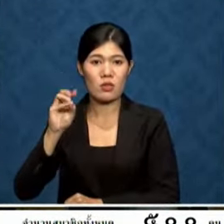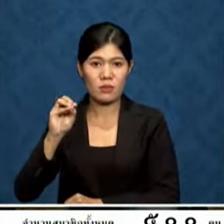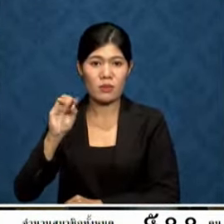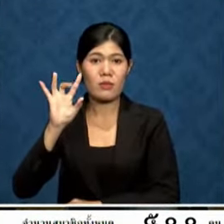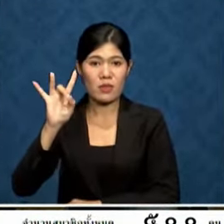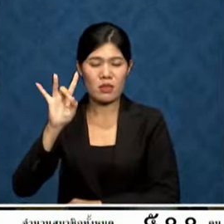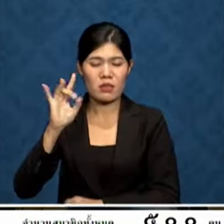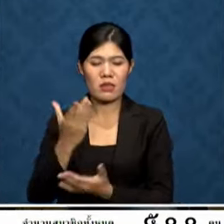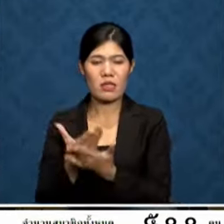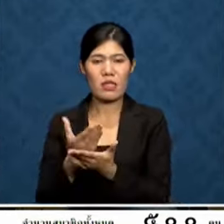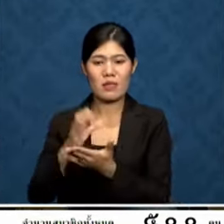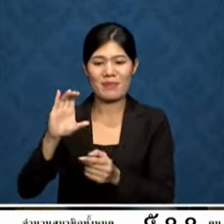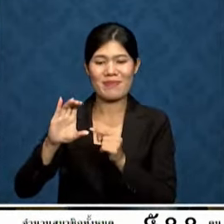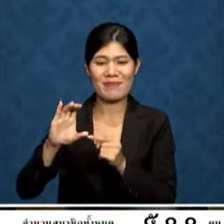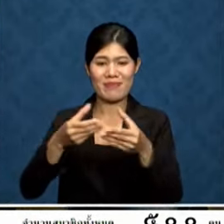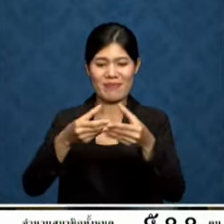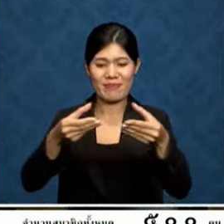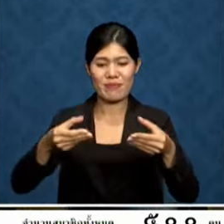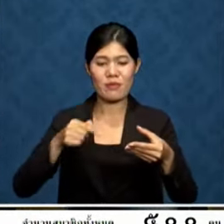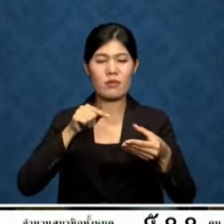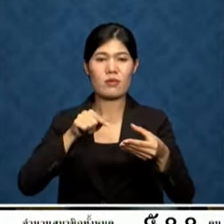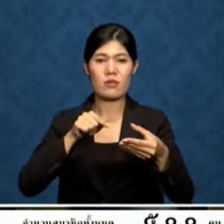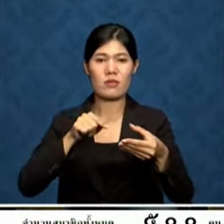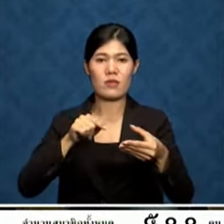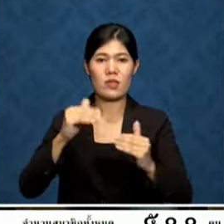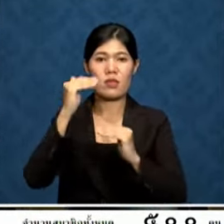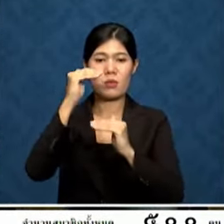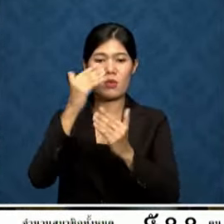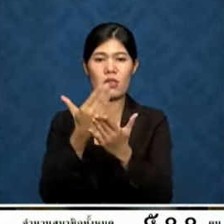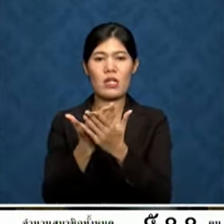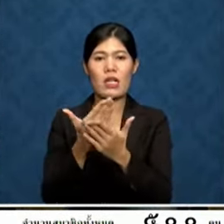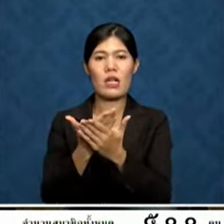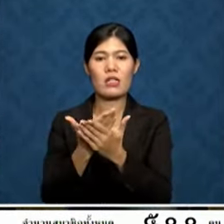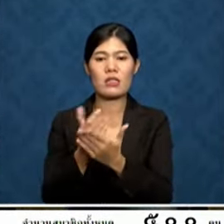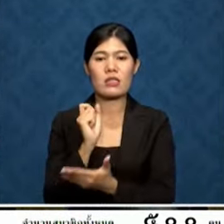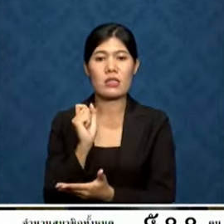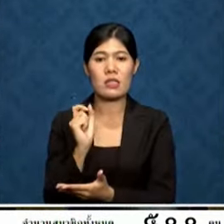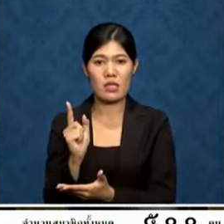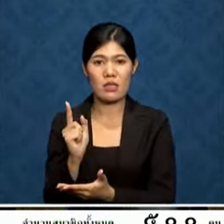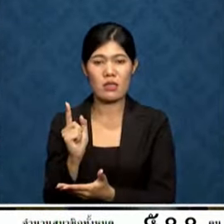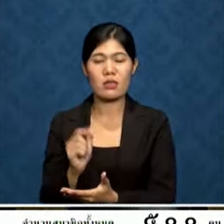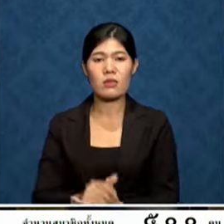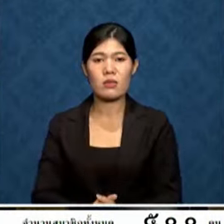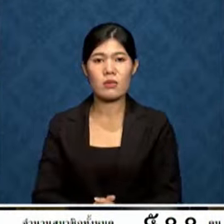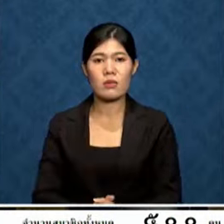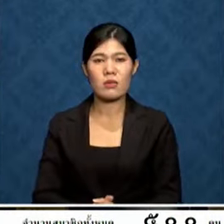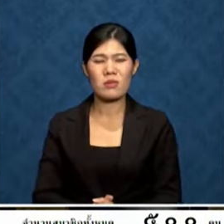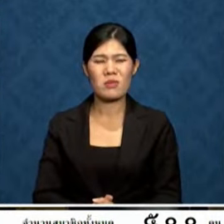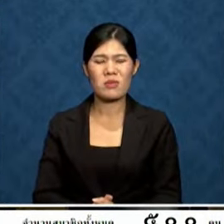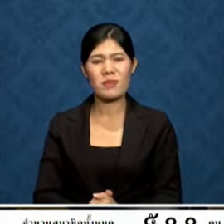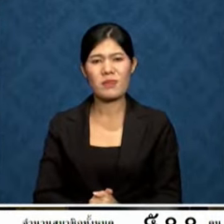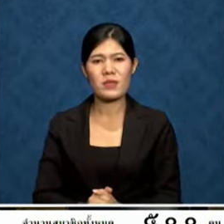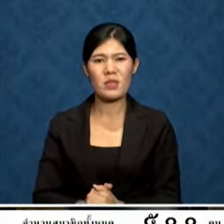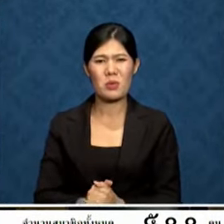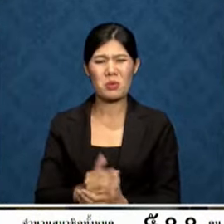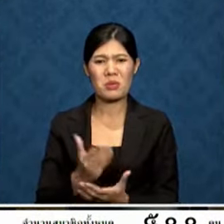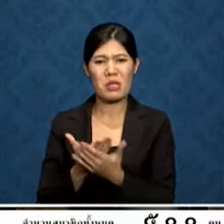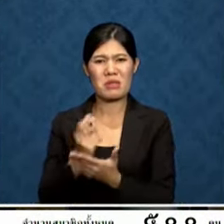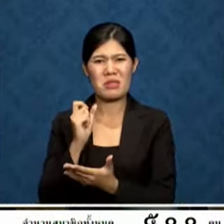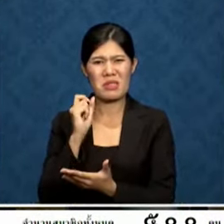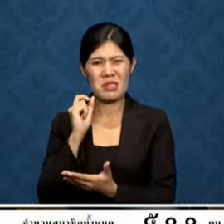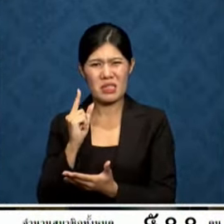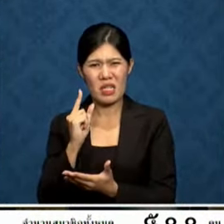2568ฉบับนี้ได้กำหนดวงเงินงบประมาณรายจ่ายถือว่าสูงมาก